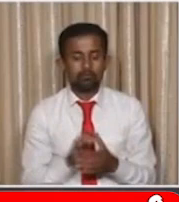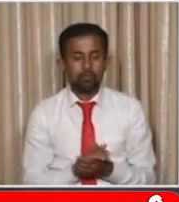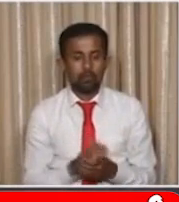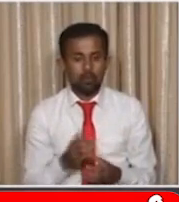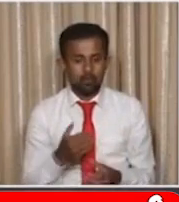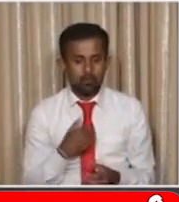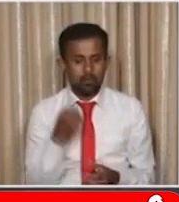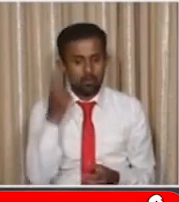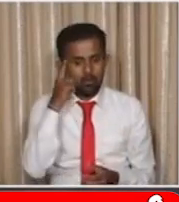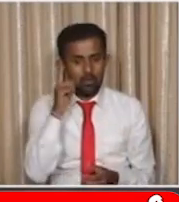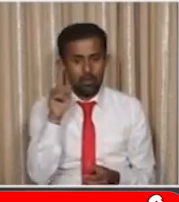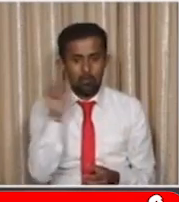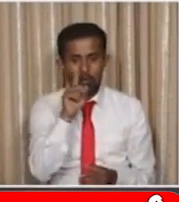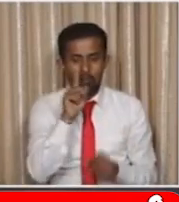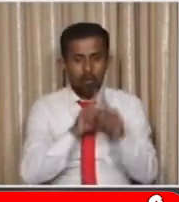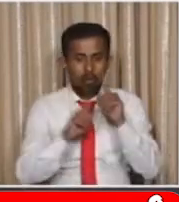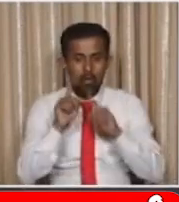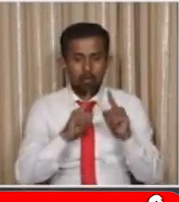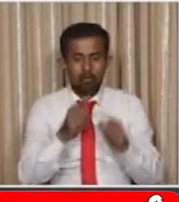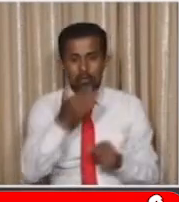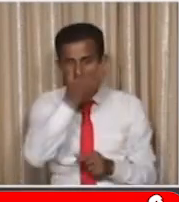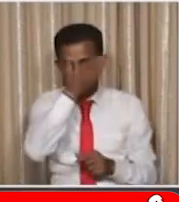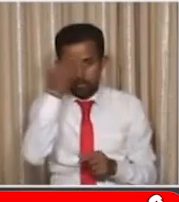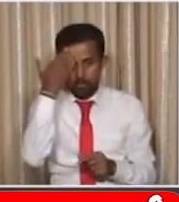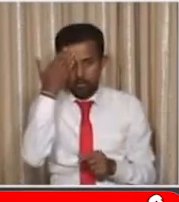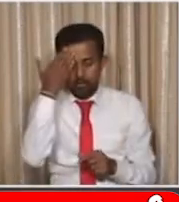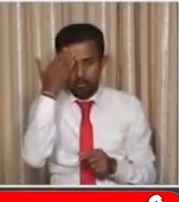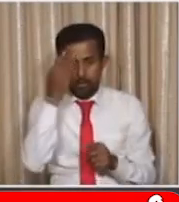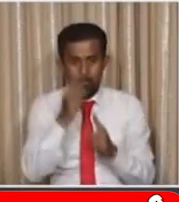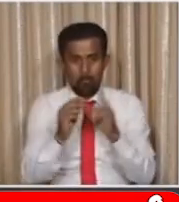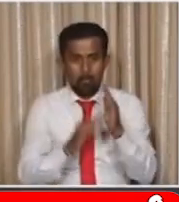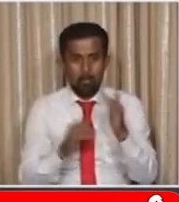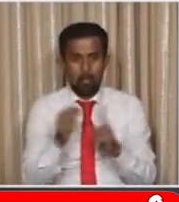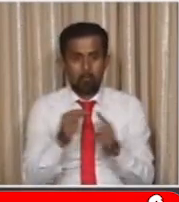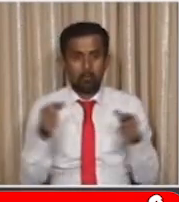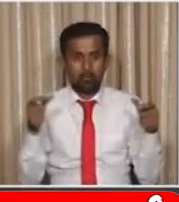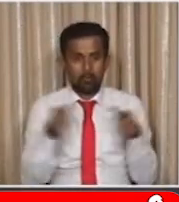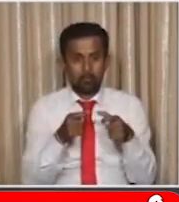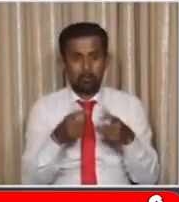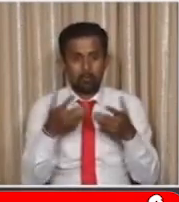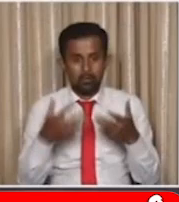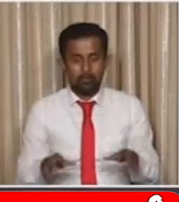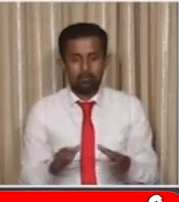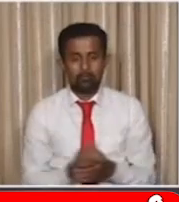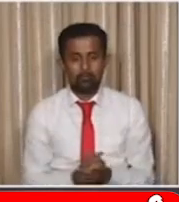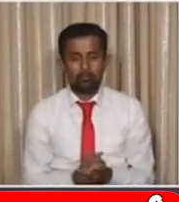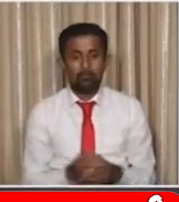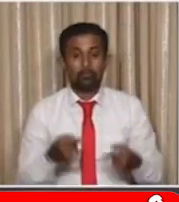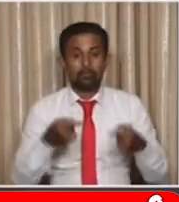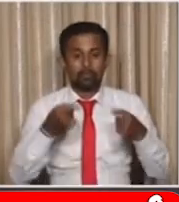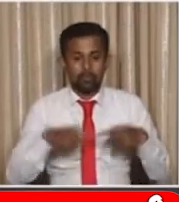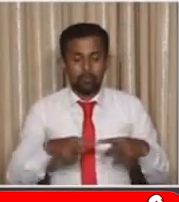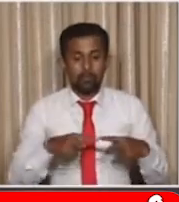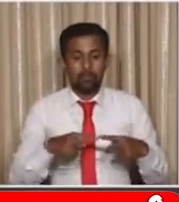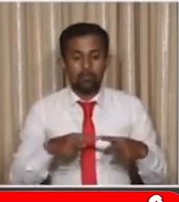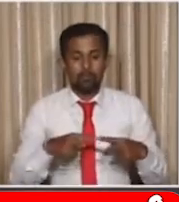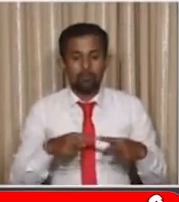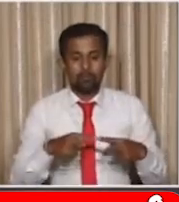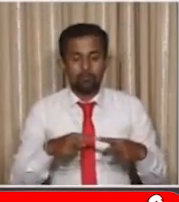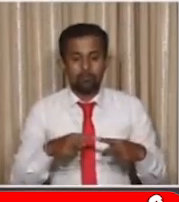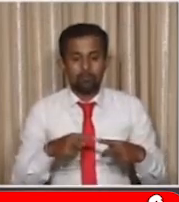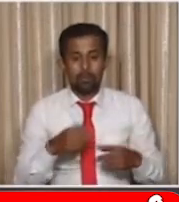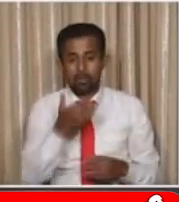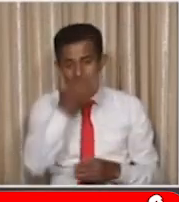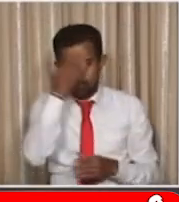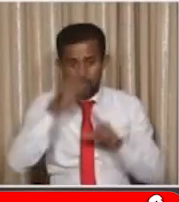தமிழ் பாராளுமன்ற உறுப்பினர்களை எடுத்திருப்பார்கள். அடுத்தபடியாக அதே மாதிரி தமிழ் பேசும்